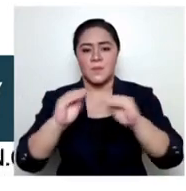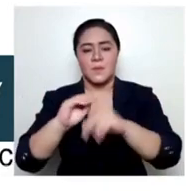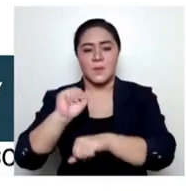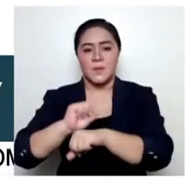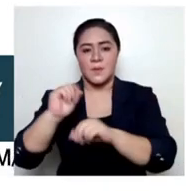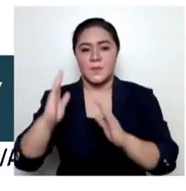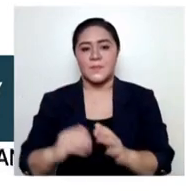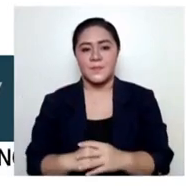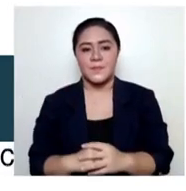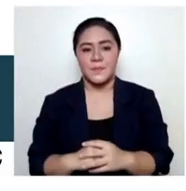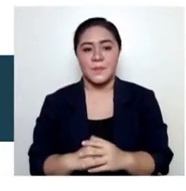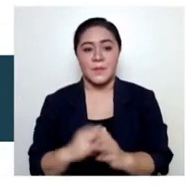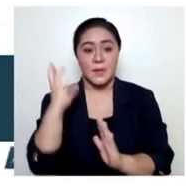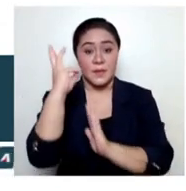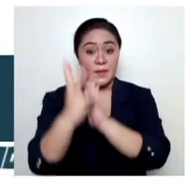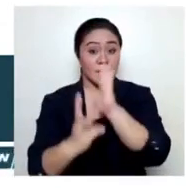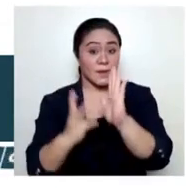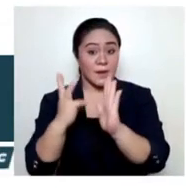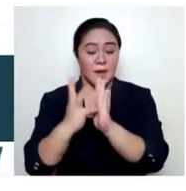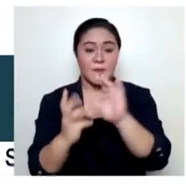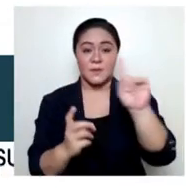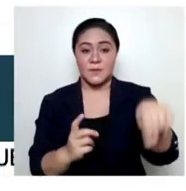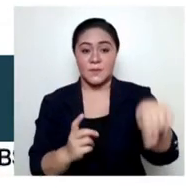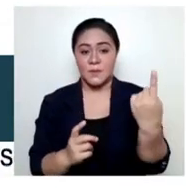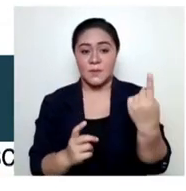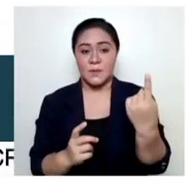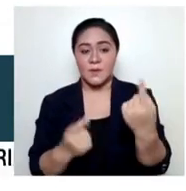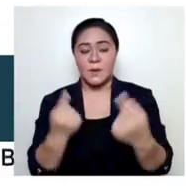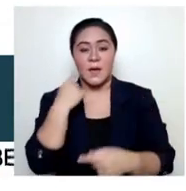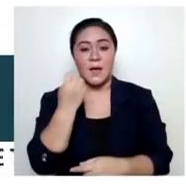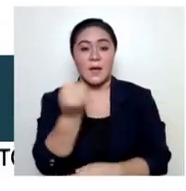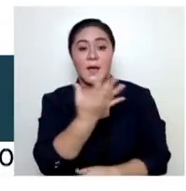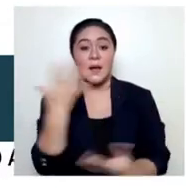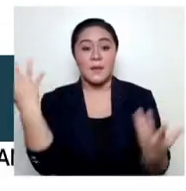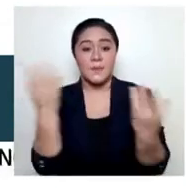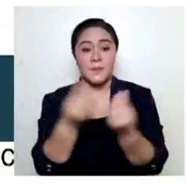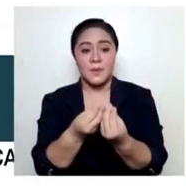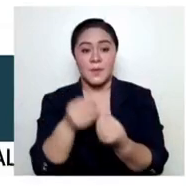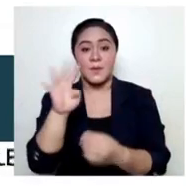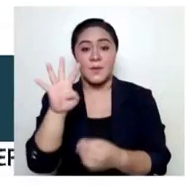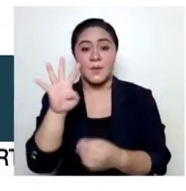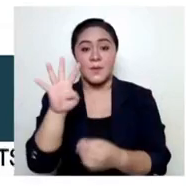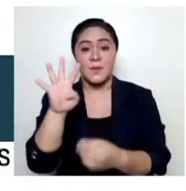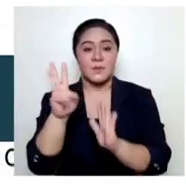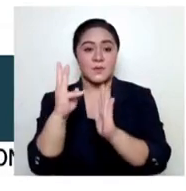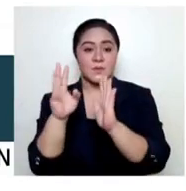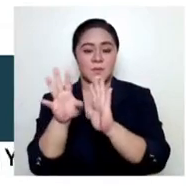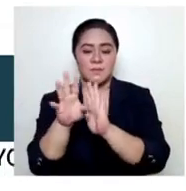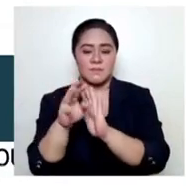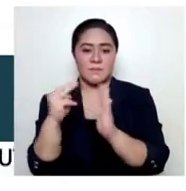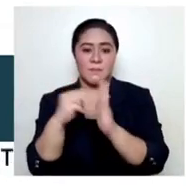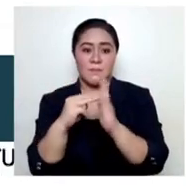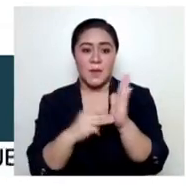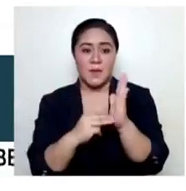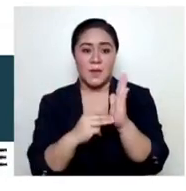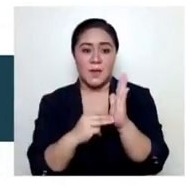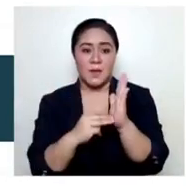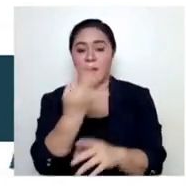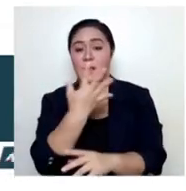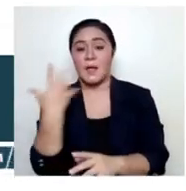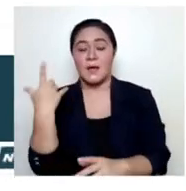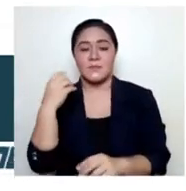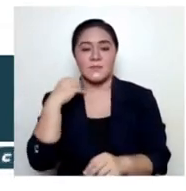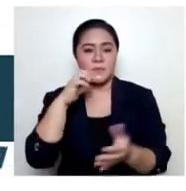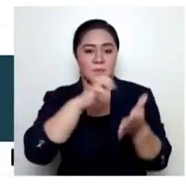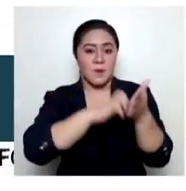Kung 6 hours na lang, may 42 million tayong manggagawa ngayon, bawasan natin ng 2 hours, baka pag-create tayo ng 12 million